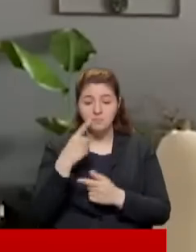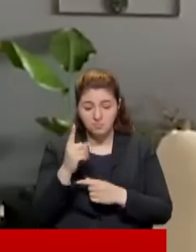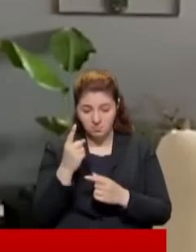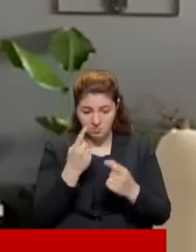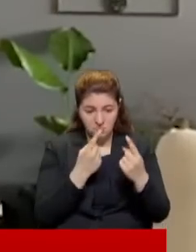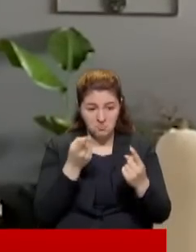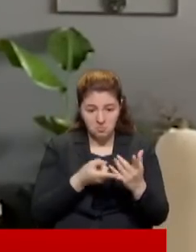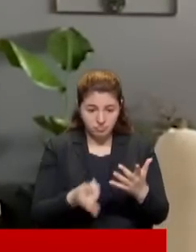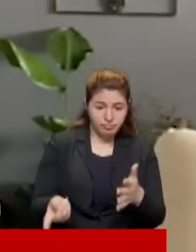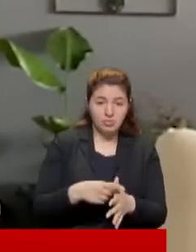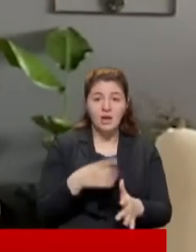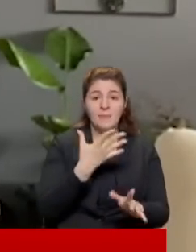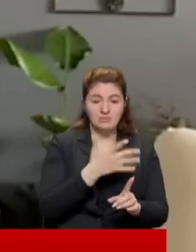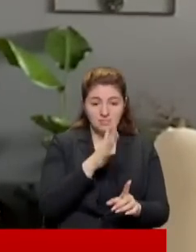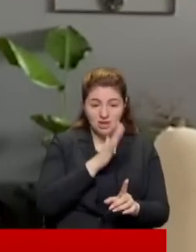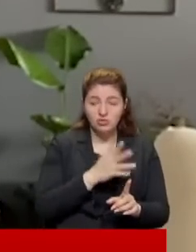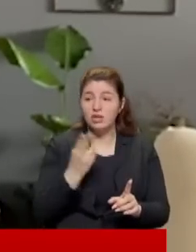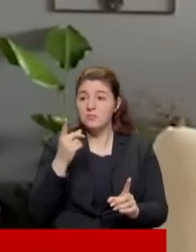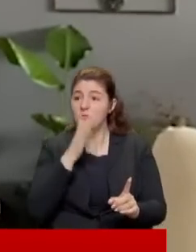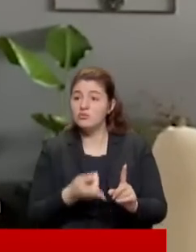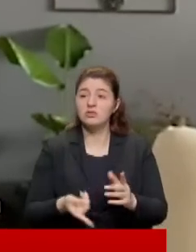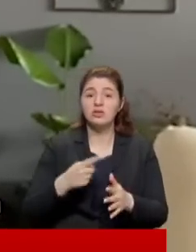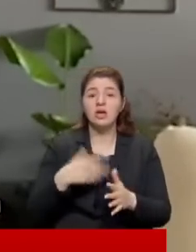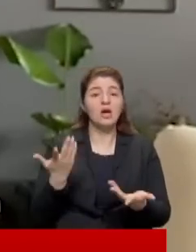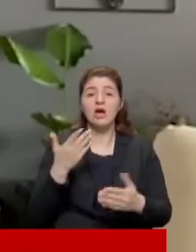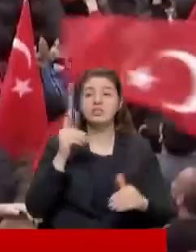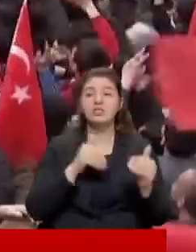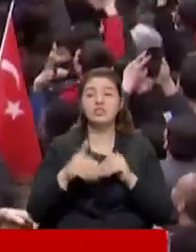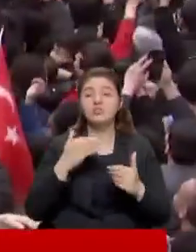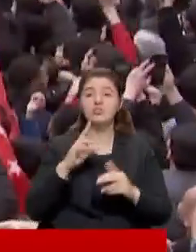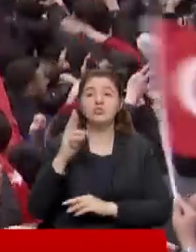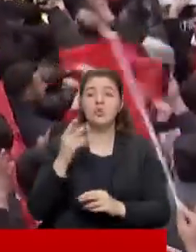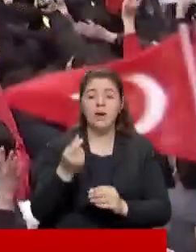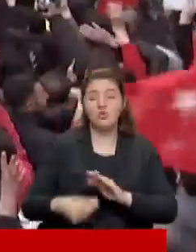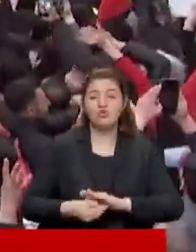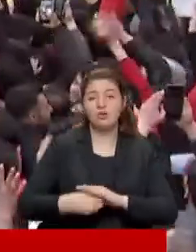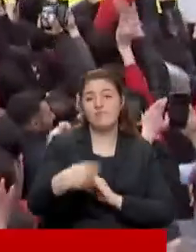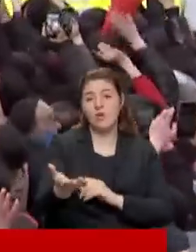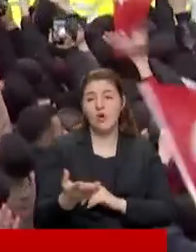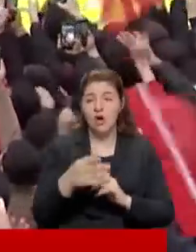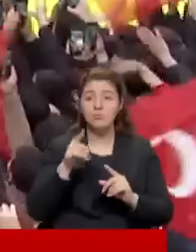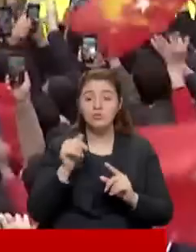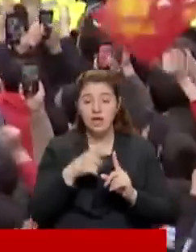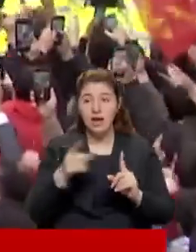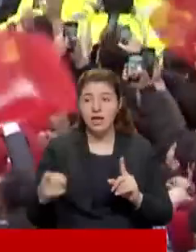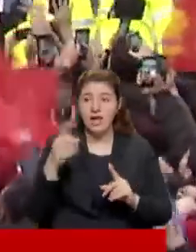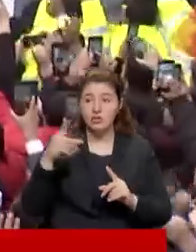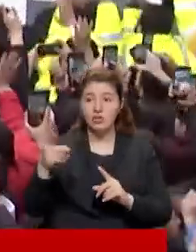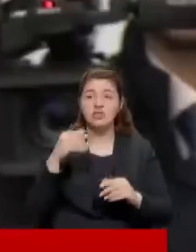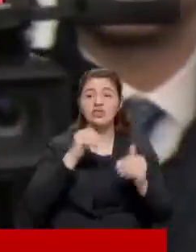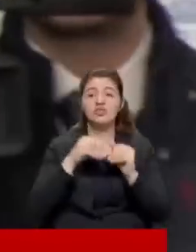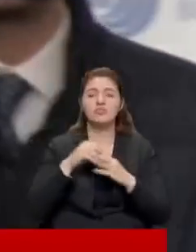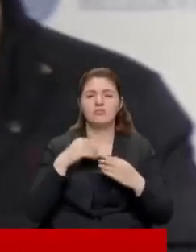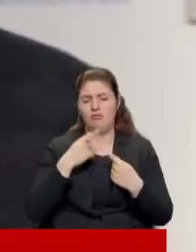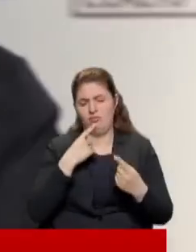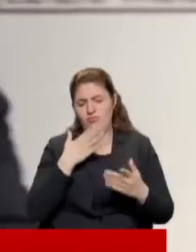5500 liradan 7500 liraya getiriyorum gibi seçim rüşvetleri vermeye çalışıyor. Cumhurbaşkanı Erdoğan'ın bugüne kadar seçim için vaat